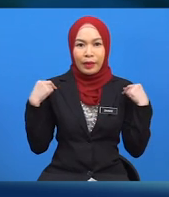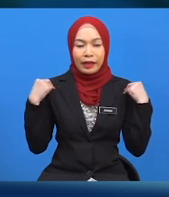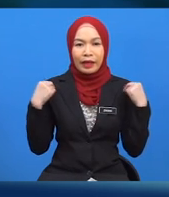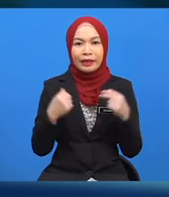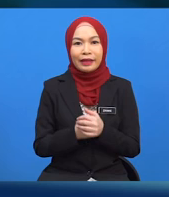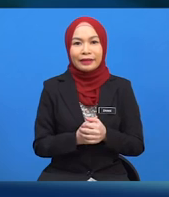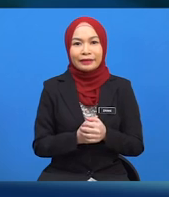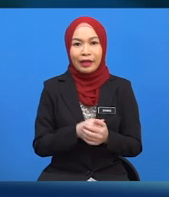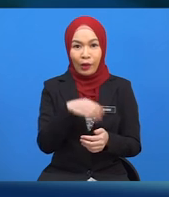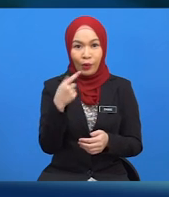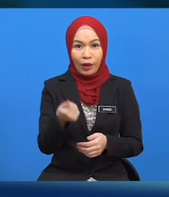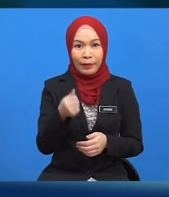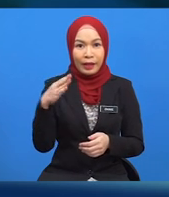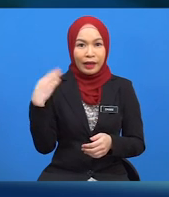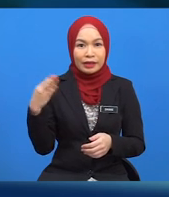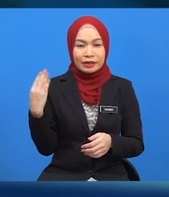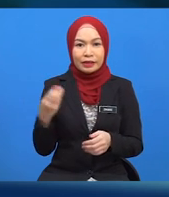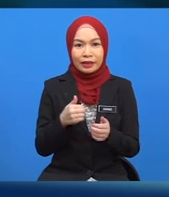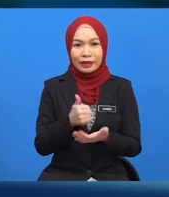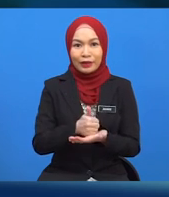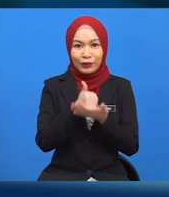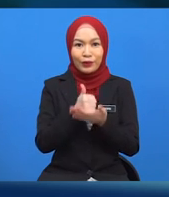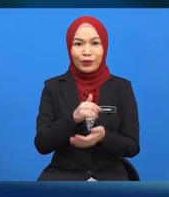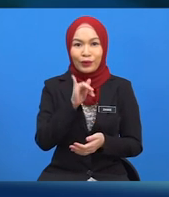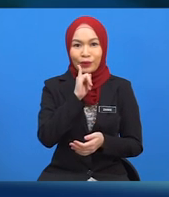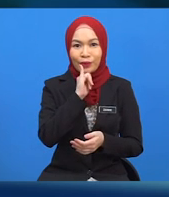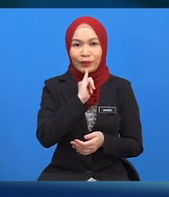rumah seperti memasak dan mencuci pakaian.